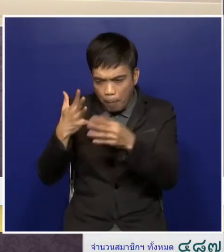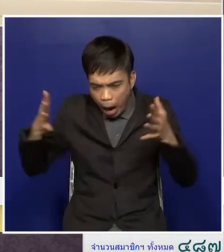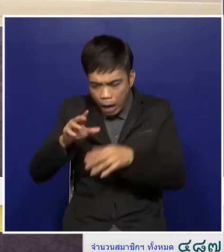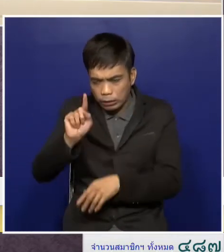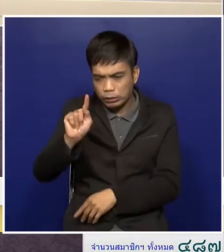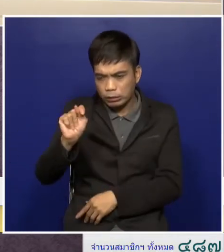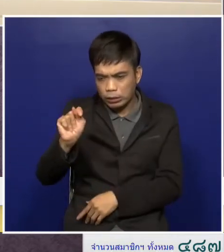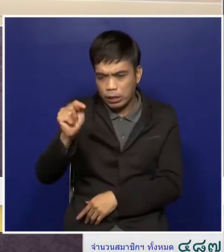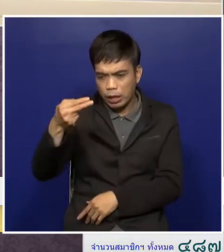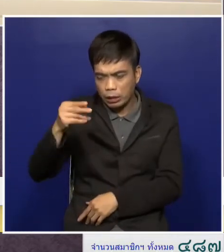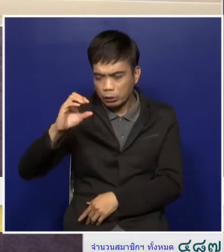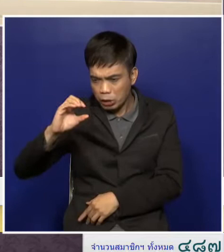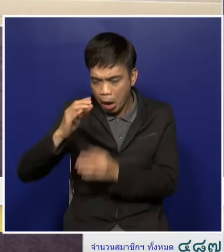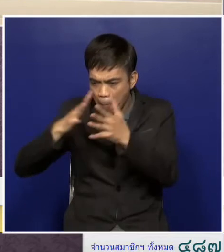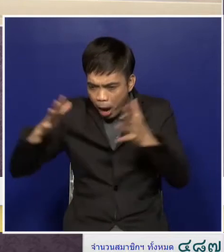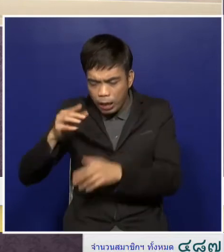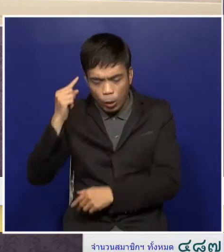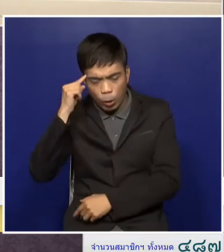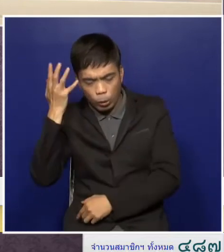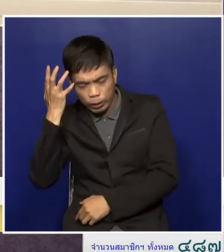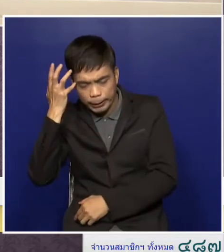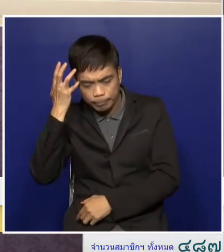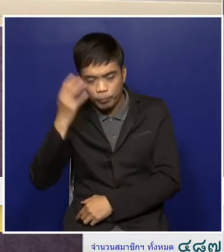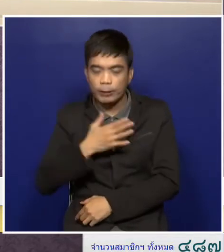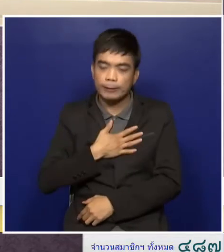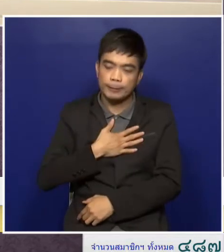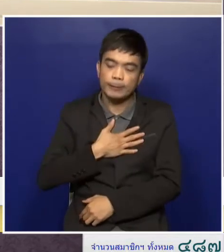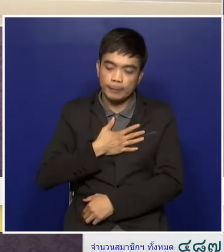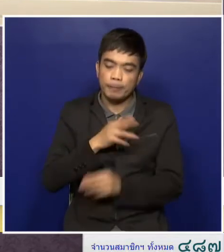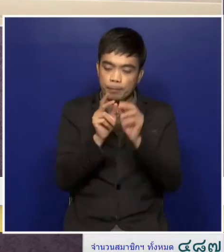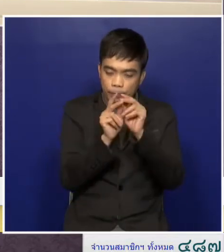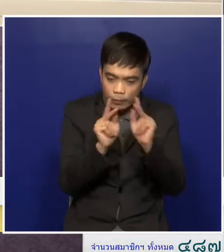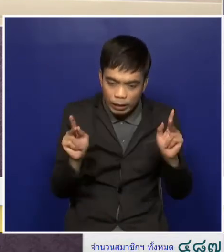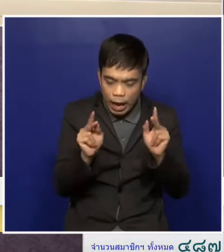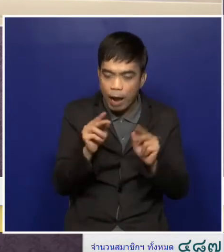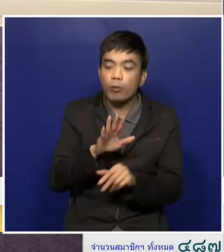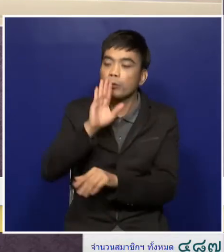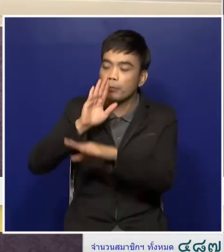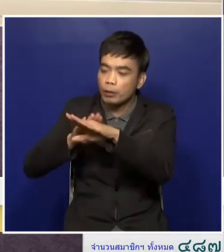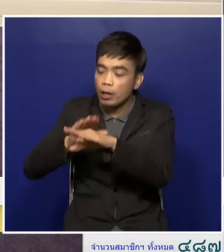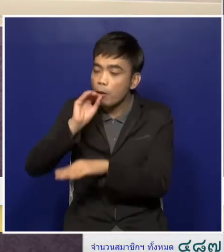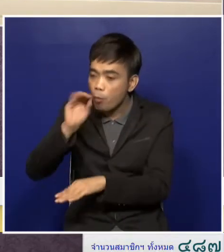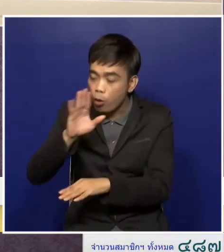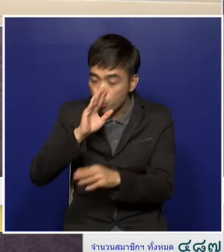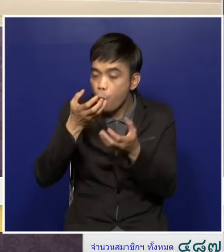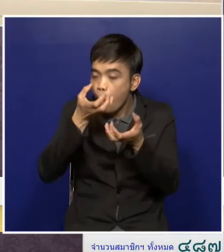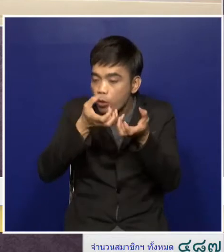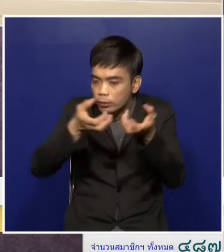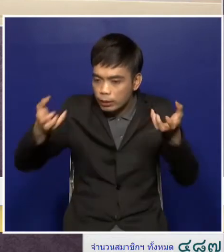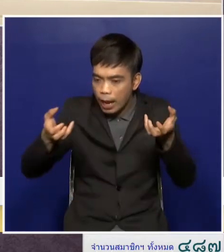ผม ก็ เลย อย่าง พวก เรา ทาง ใน กมาธิการนี่ ก็ ได้ ดู แล้วว่า เอ๊ะ เรา ไปอก วา แยก กัน ชา กับ กั ชง